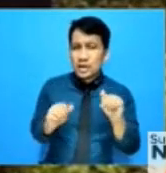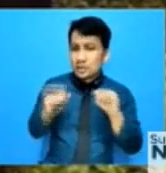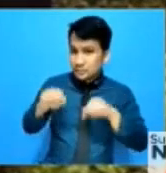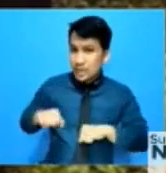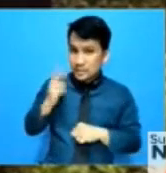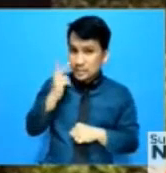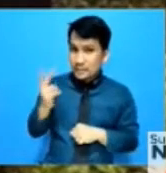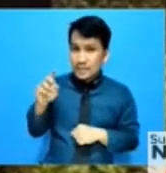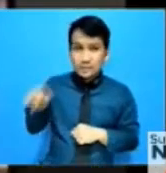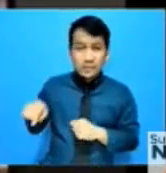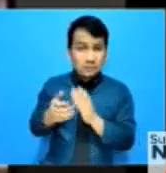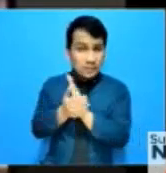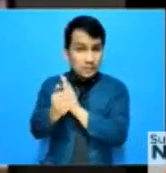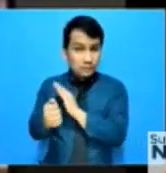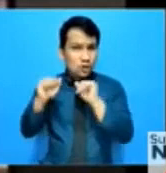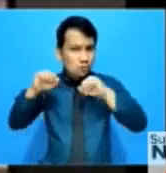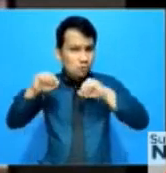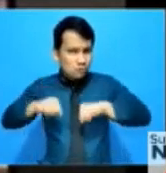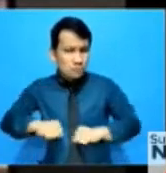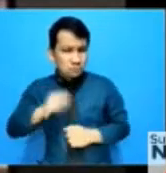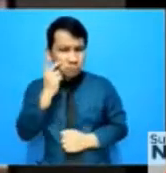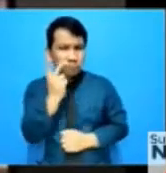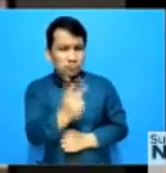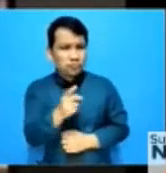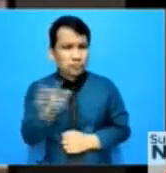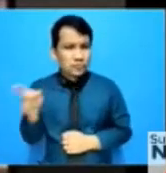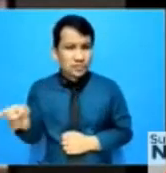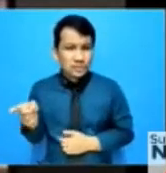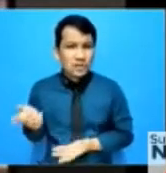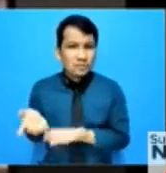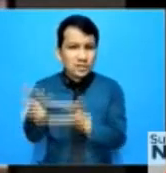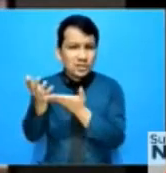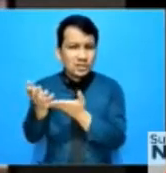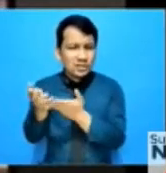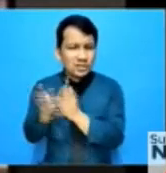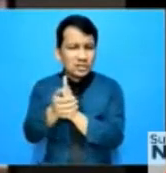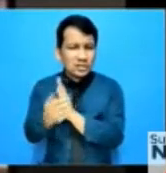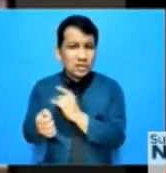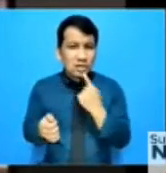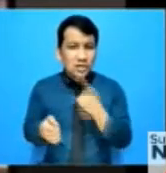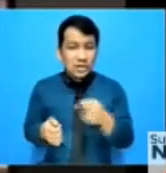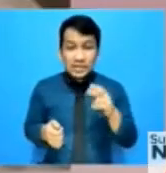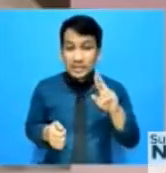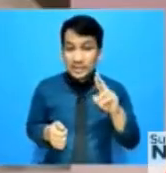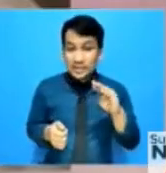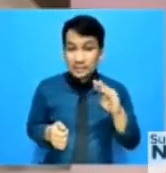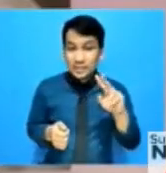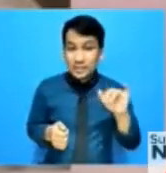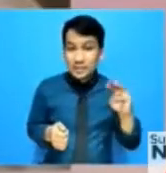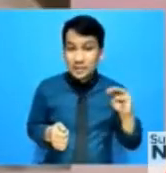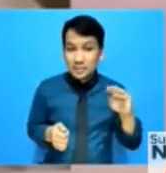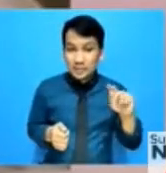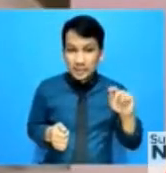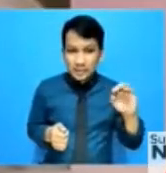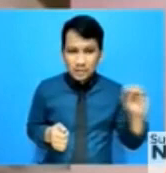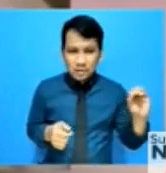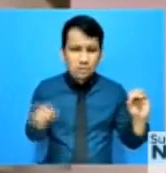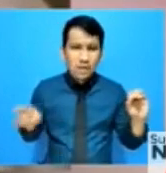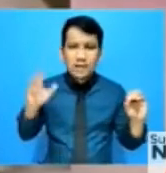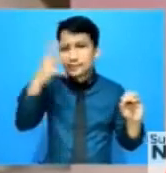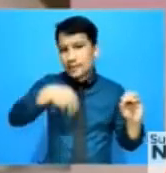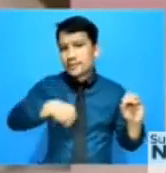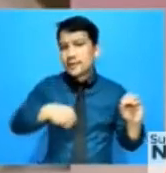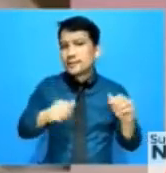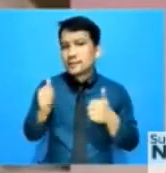Pinay Beauty expert, siya ang magsisilbing fairy godmother ng pambato nating si Rabia Mateo. Ang ganda ni Rabia ngayon, I think